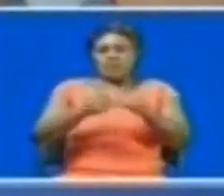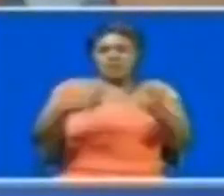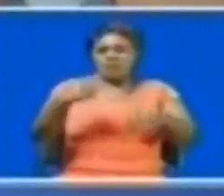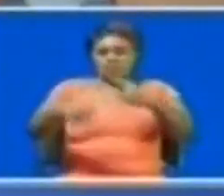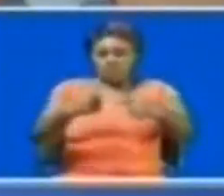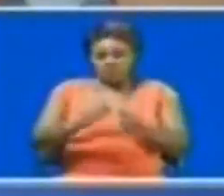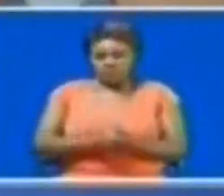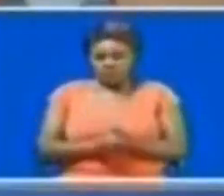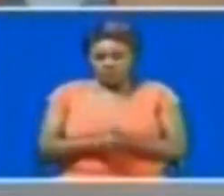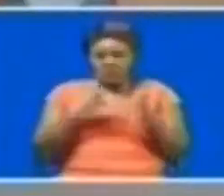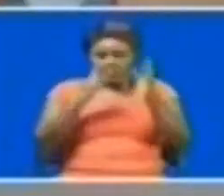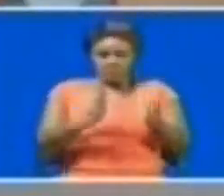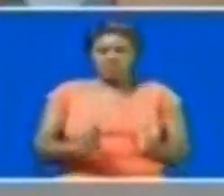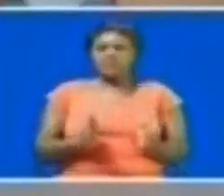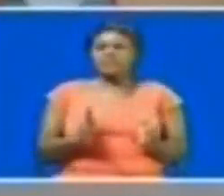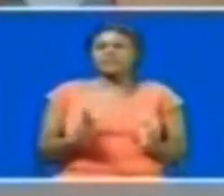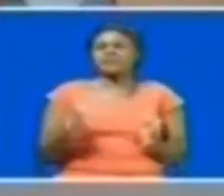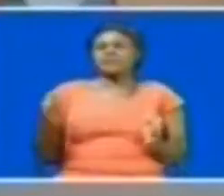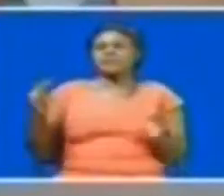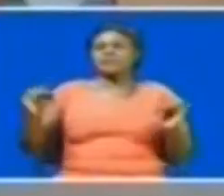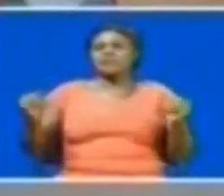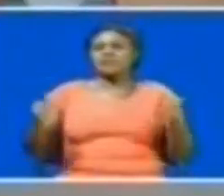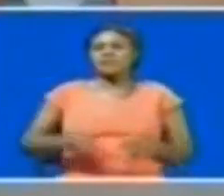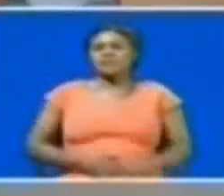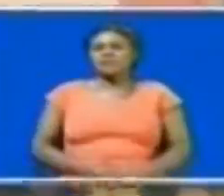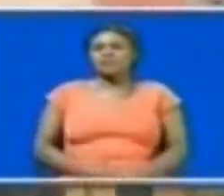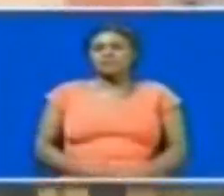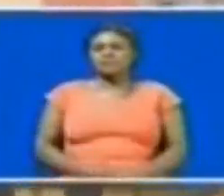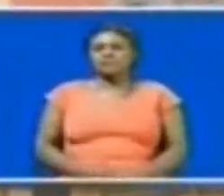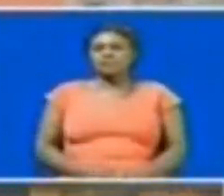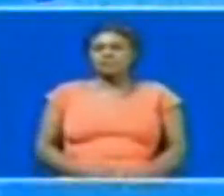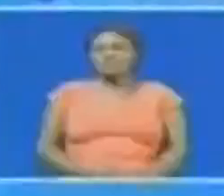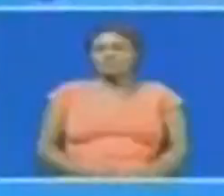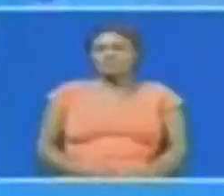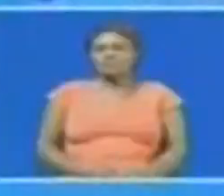ukiendelea. Mark Namaswa, KTN News.